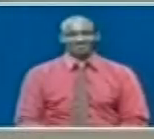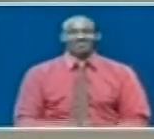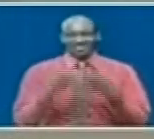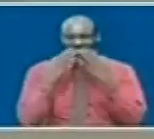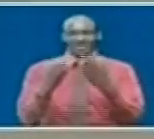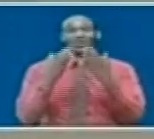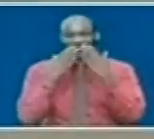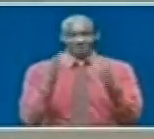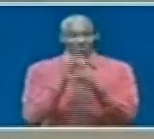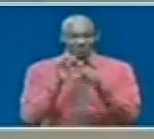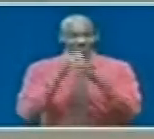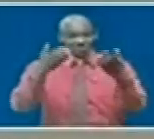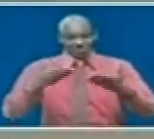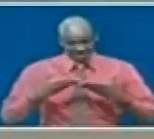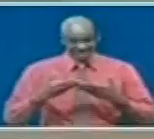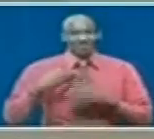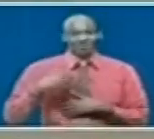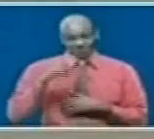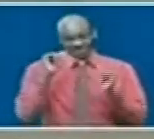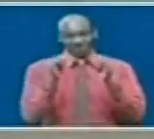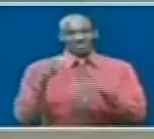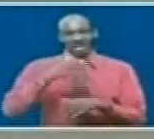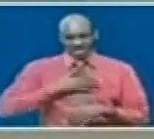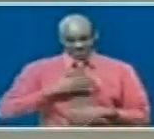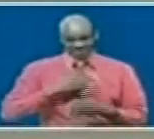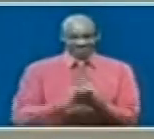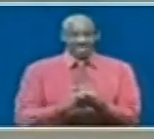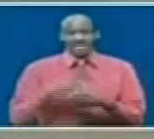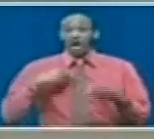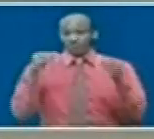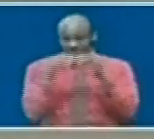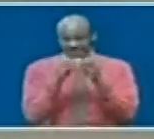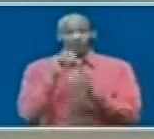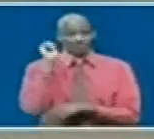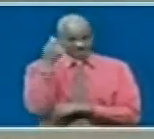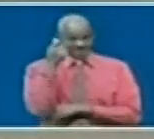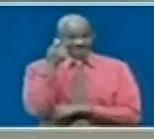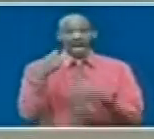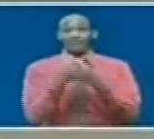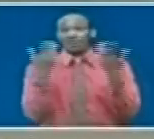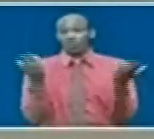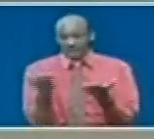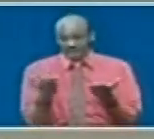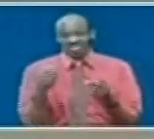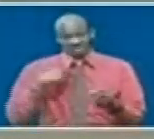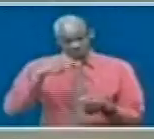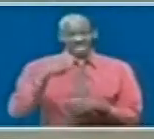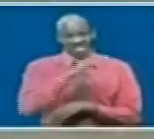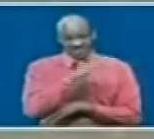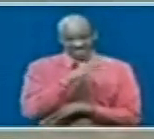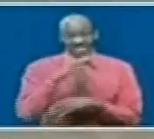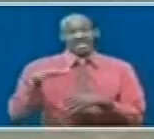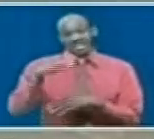Barabara kabisa, karibu kwenye taarifa zetu. Mkutano wa rais uliopangwa kufanyika alasiri ya leo